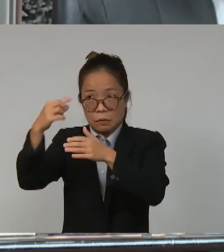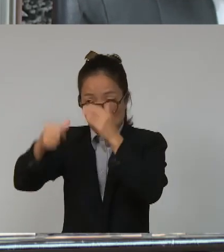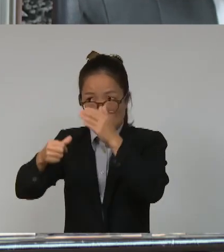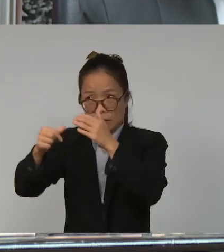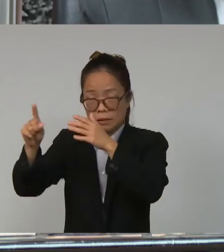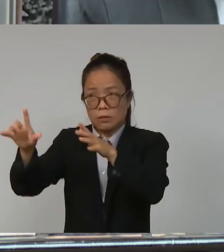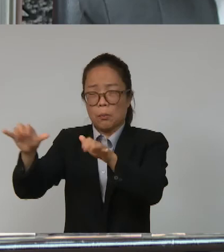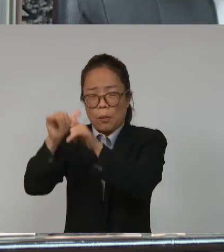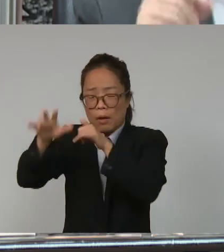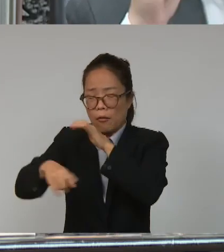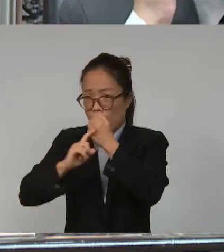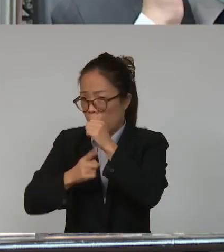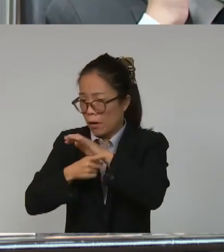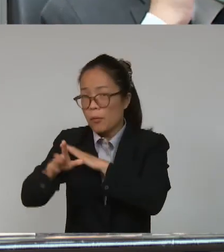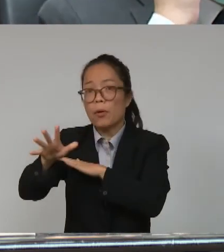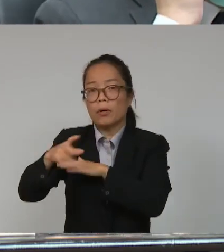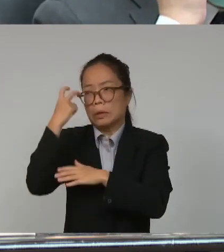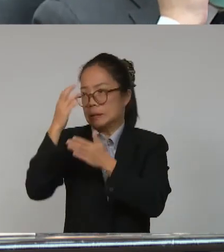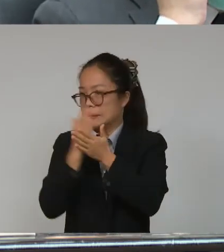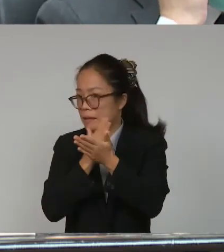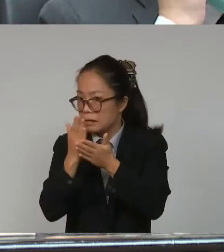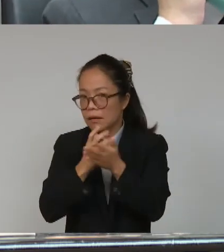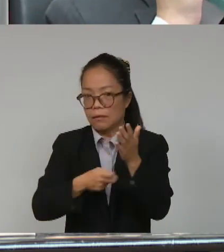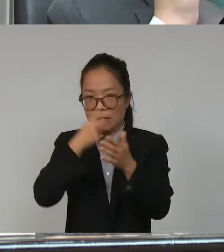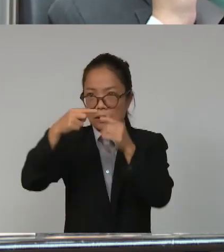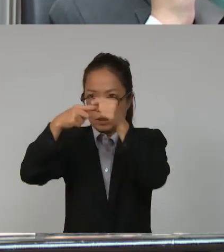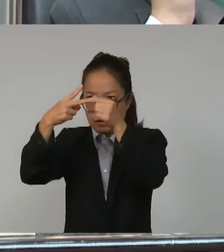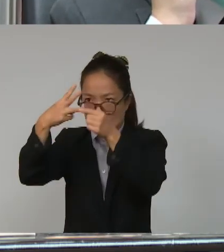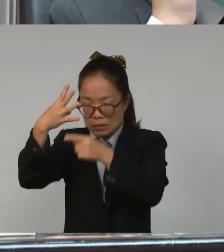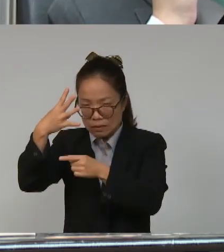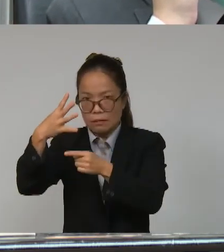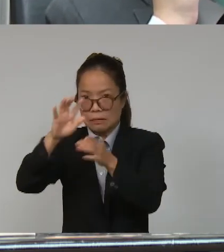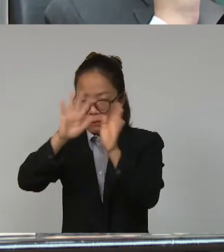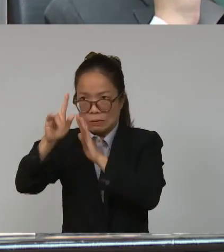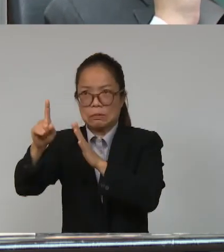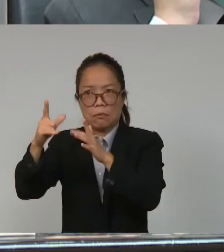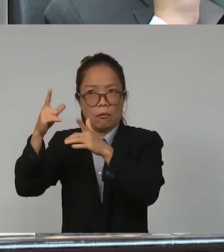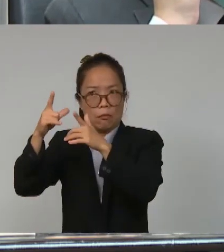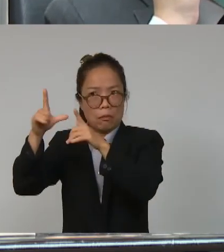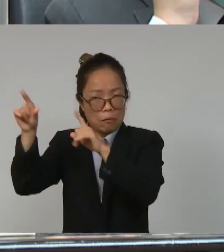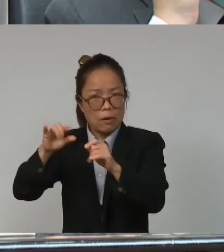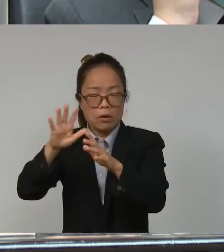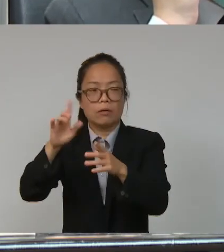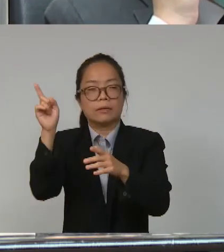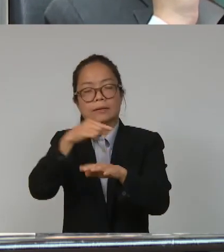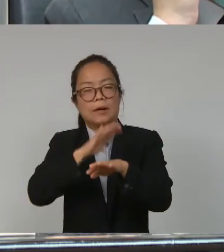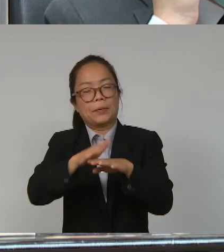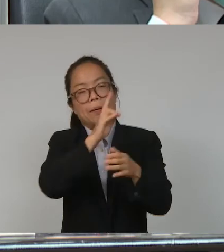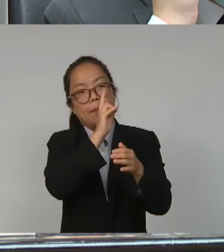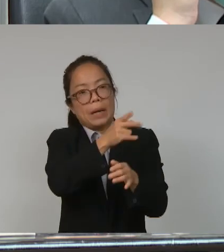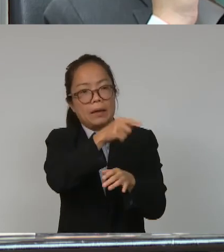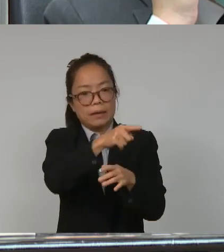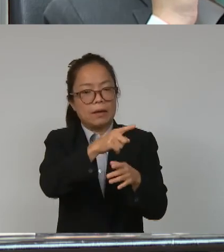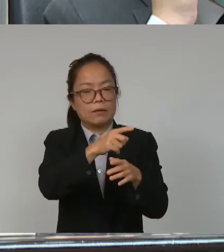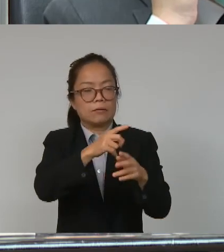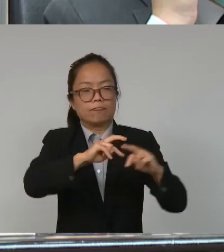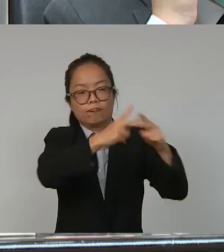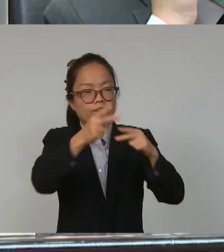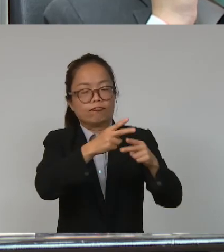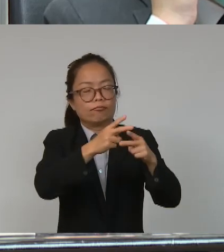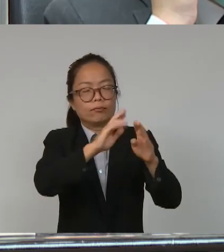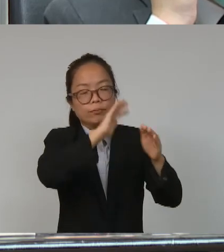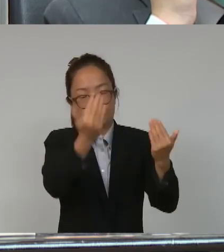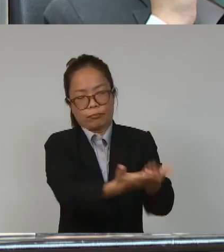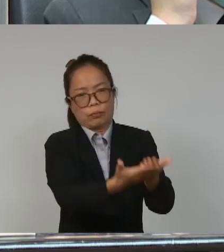啊，你有审查说有这四项的情形之外呢，你才会有要他这个补正的情形嘛